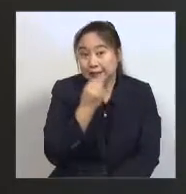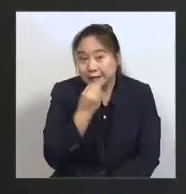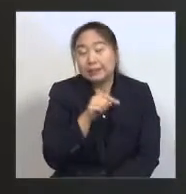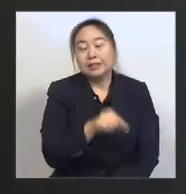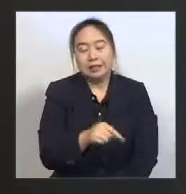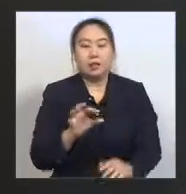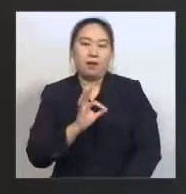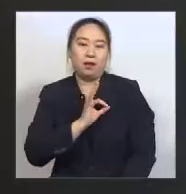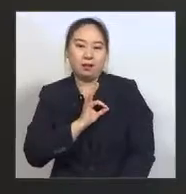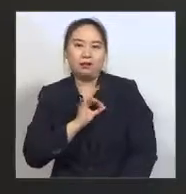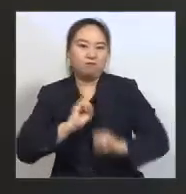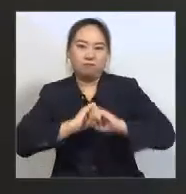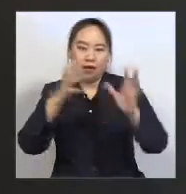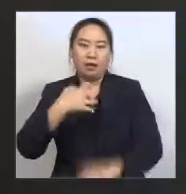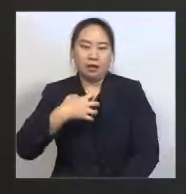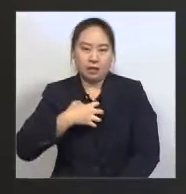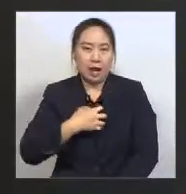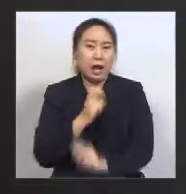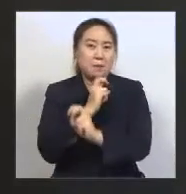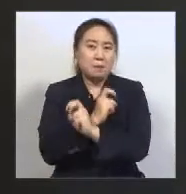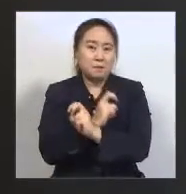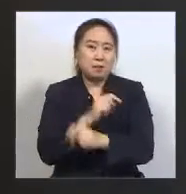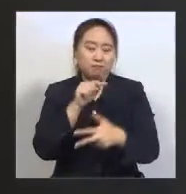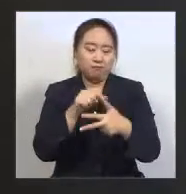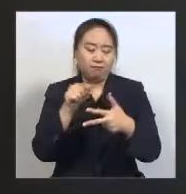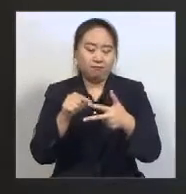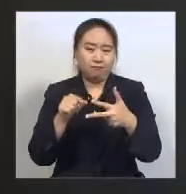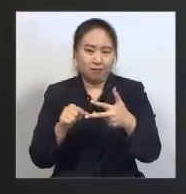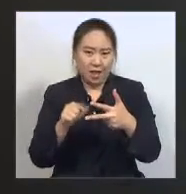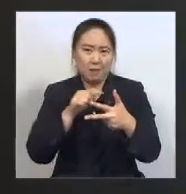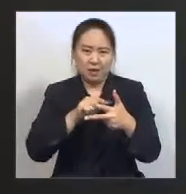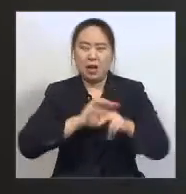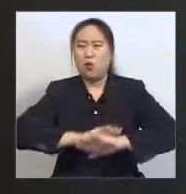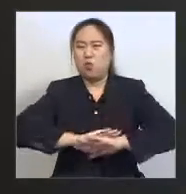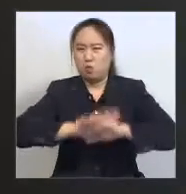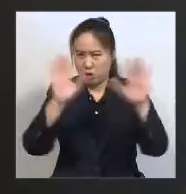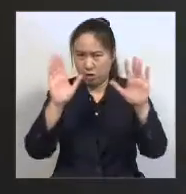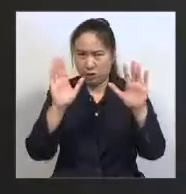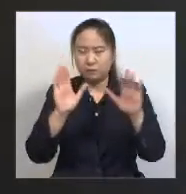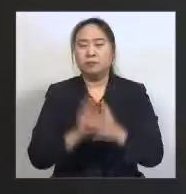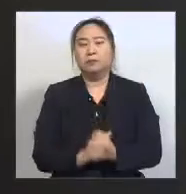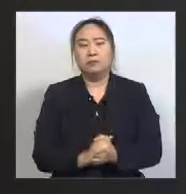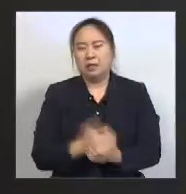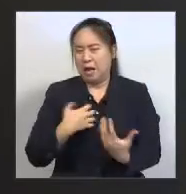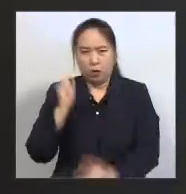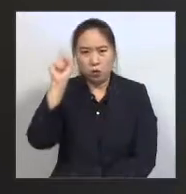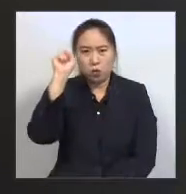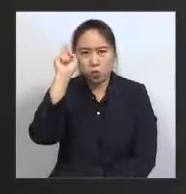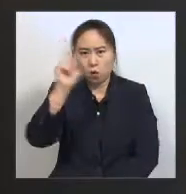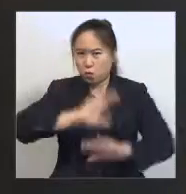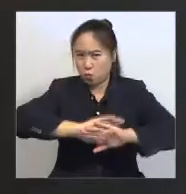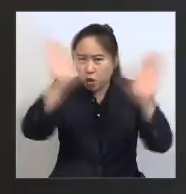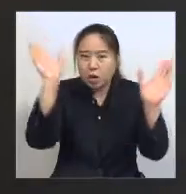ยืนที่ชัดเจนที่ต้องการจะยกเลิกใช้สารเคมีวัตถุอันตรายทางการเกษตรทั้ง3ชนิดในทันทีนะคะ